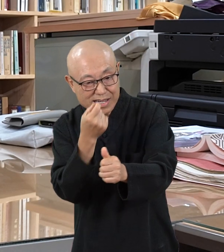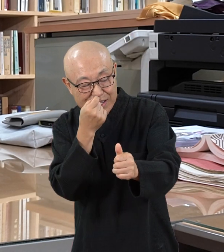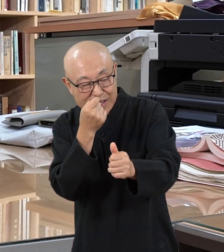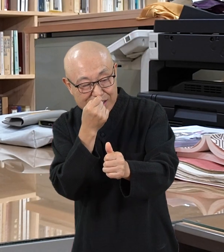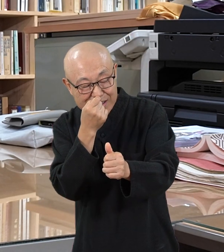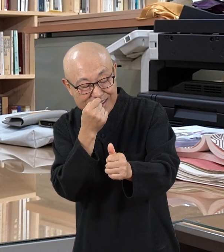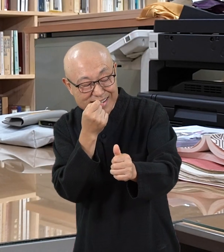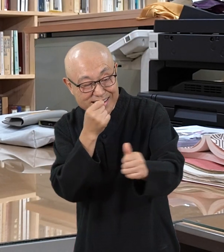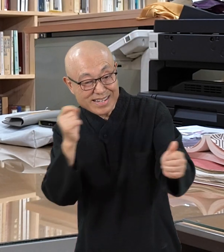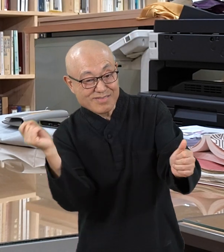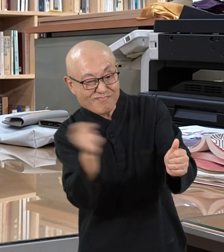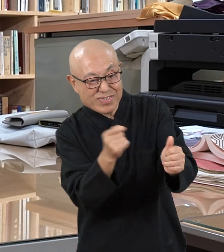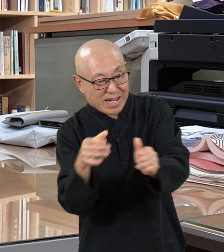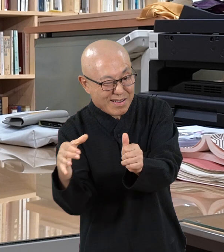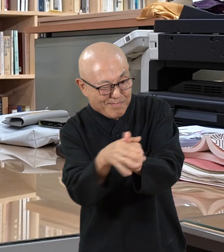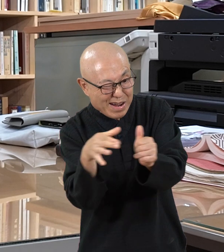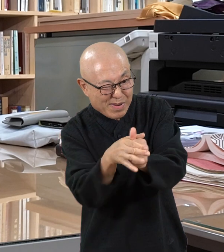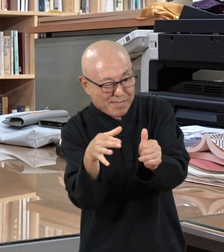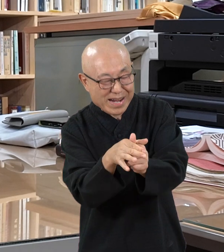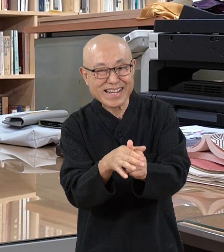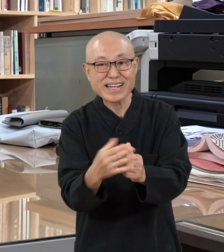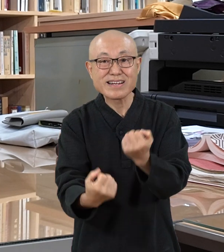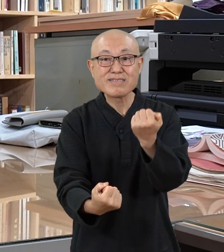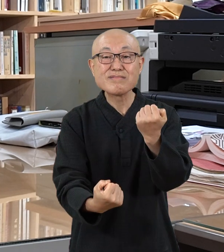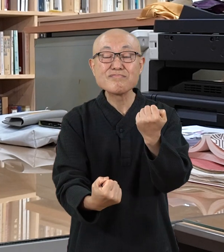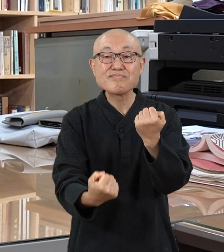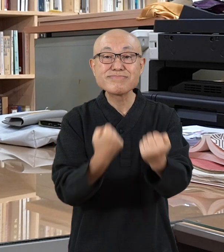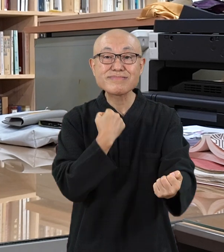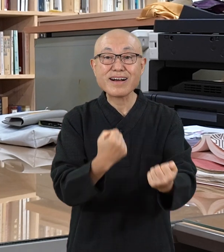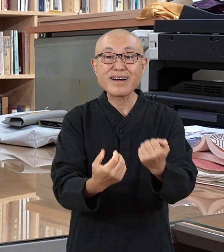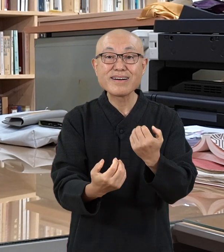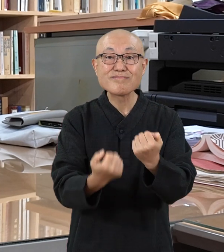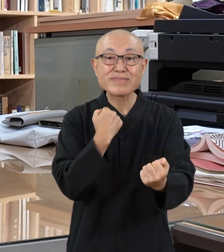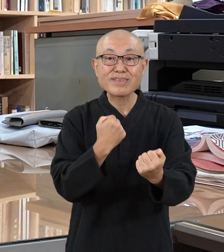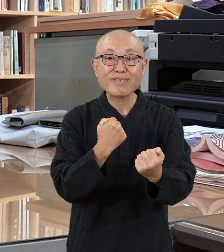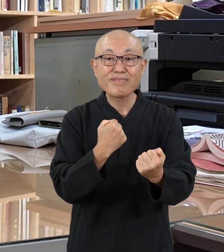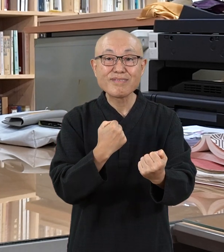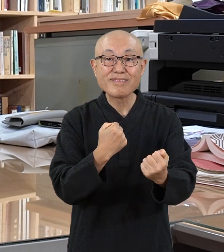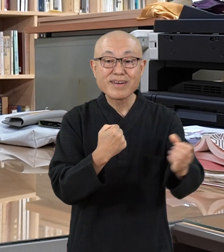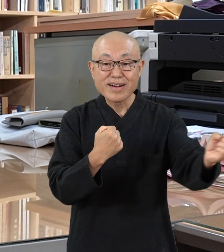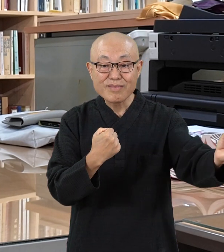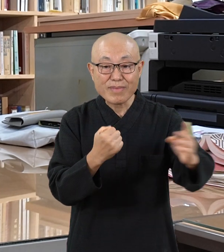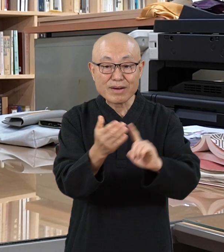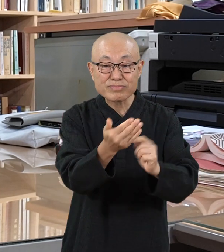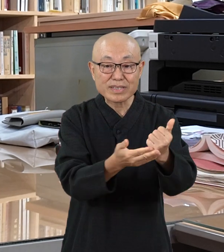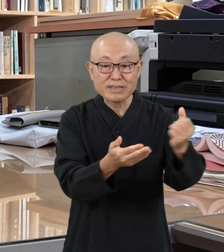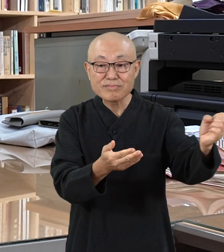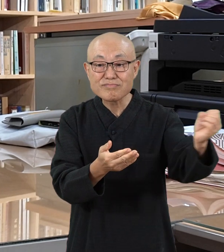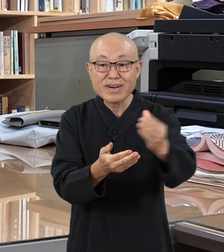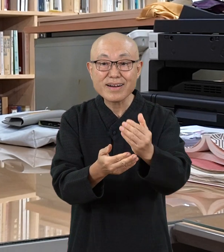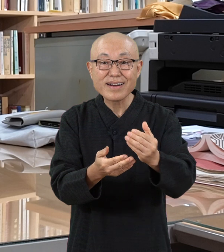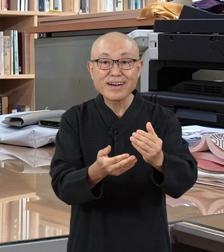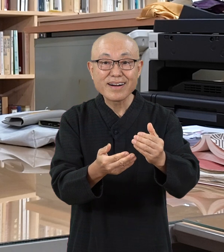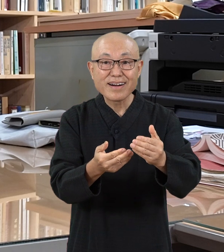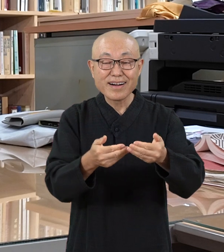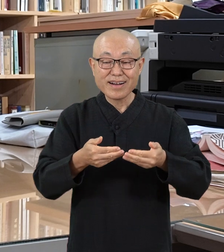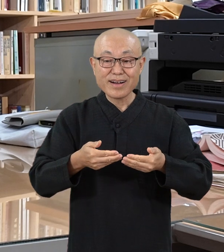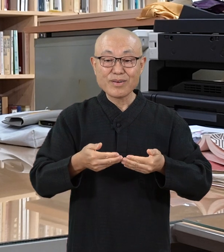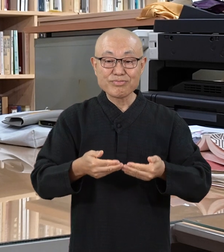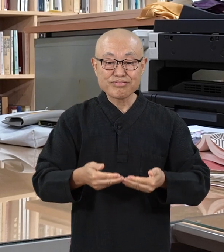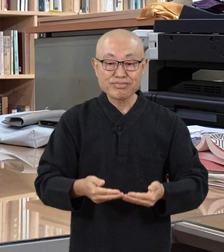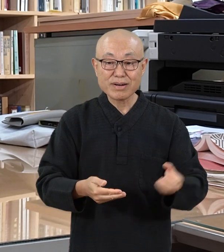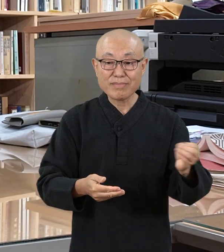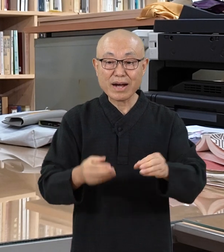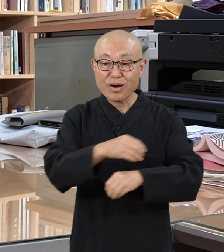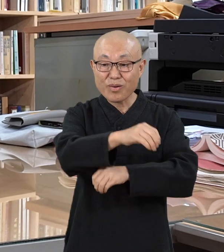아주 그 비천한 말로서 상대방을 던졌는데 부처님께서는 오히려 그대가 지금